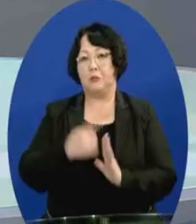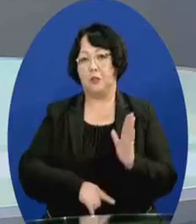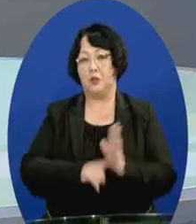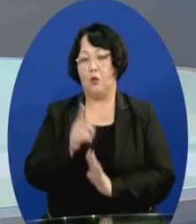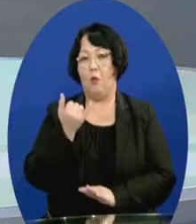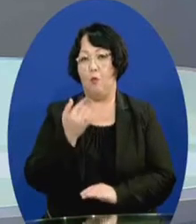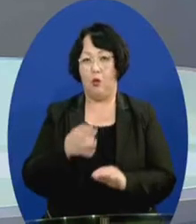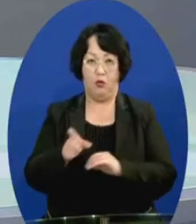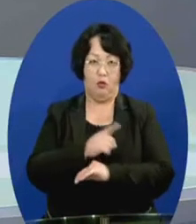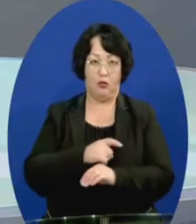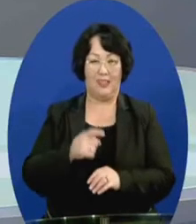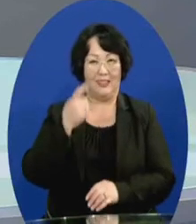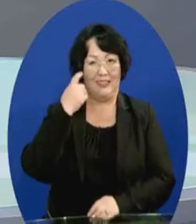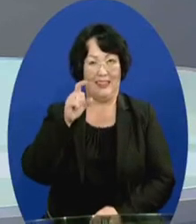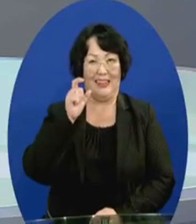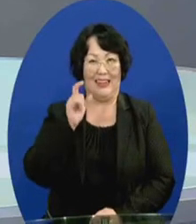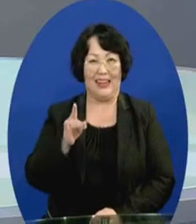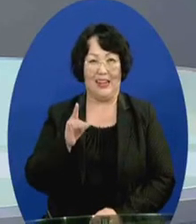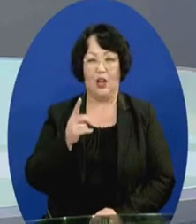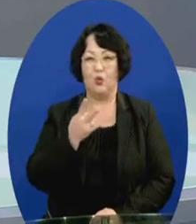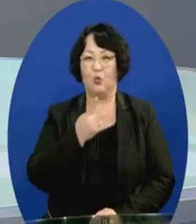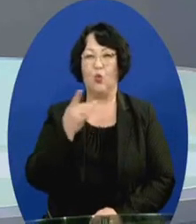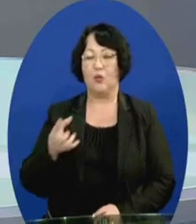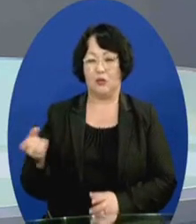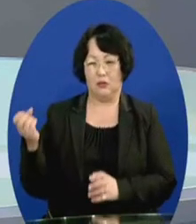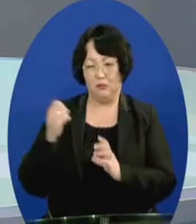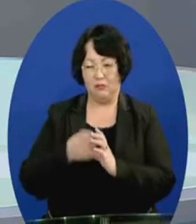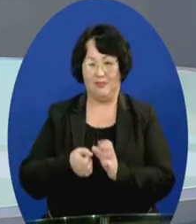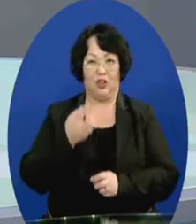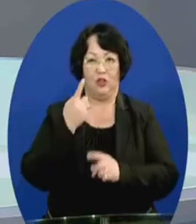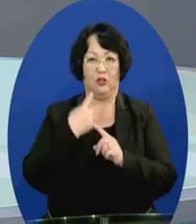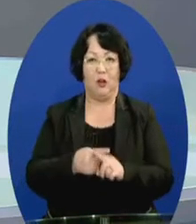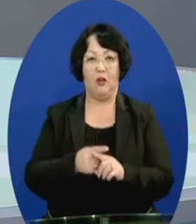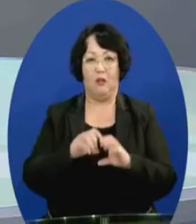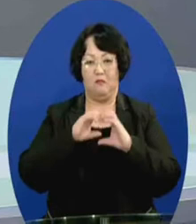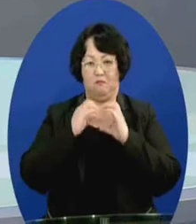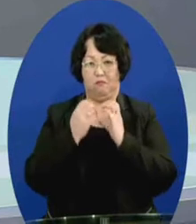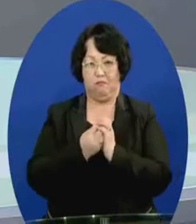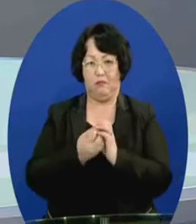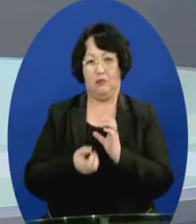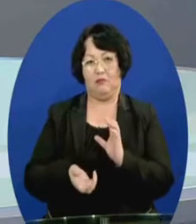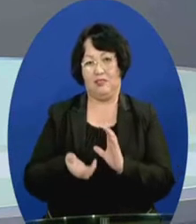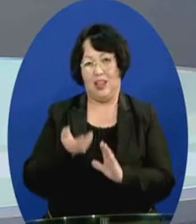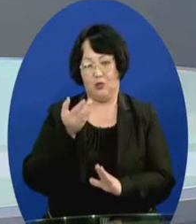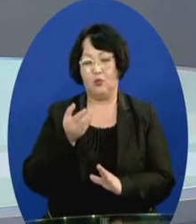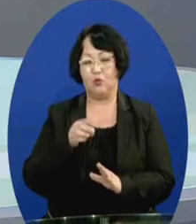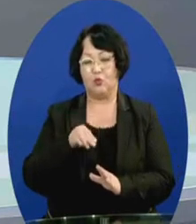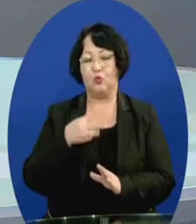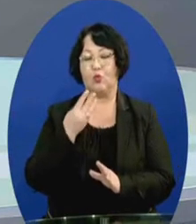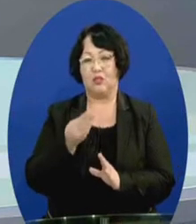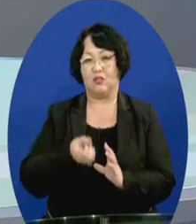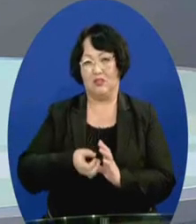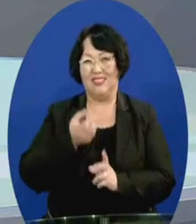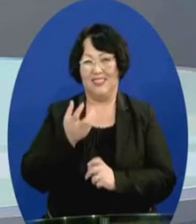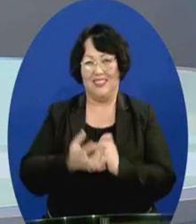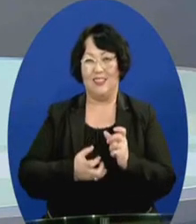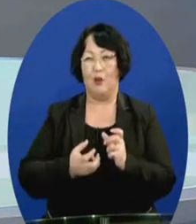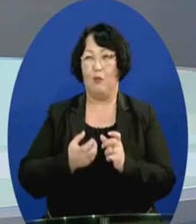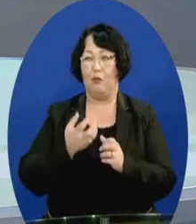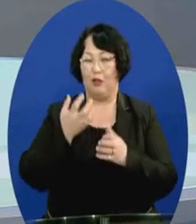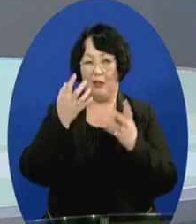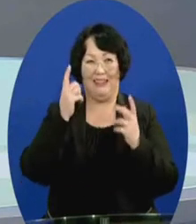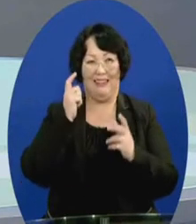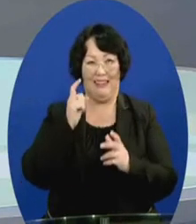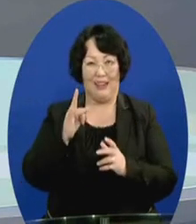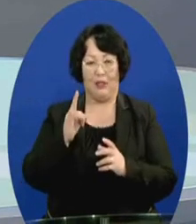эхлээд Улаанбаатар хотод түүхийн нүүрс оруулахыг хориглосон шийдвэр гарч сайжруулсан шахмал түлш хэрэглэж эхэлсэн. Агаар бохирдуулагч хамгийн гол хүчин зүйл болох түүхийн